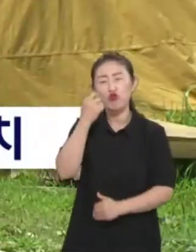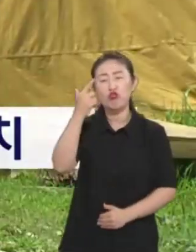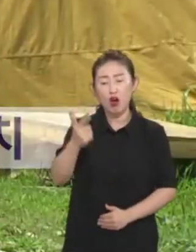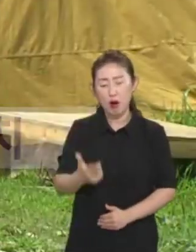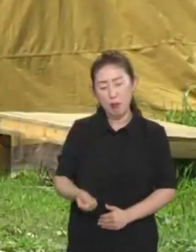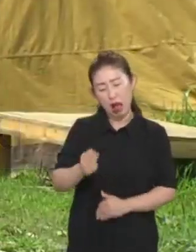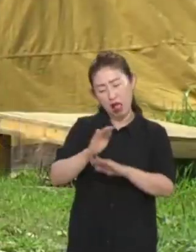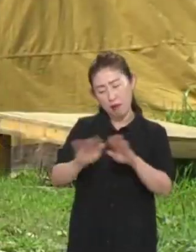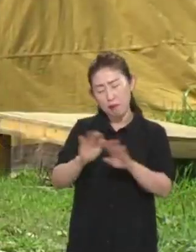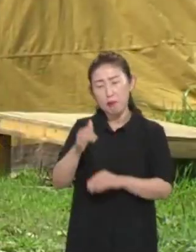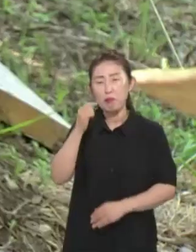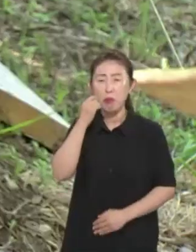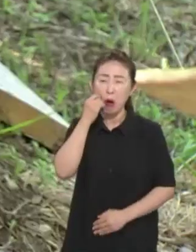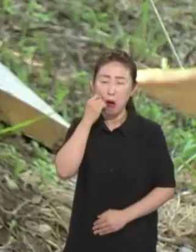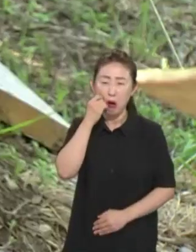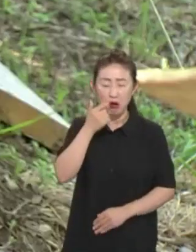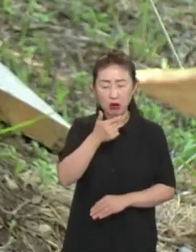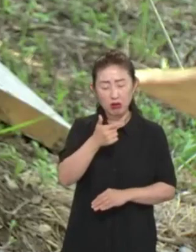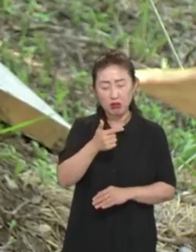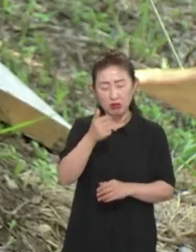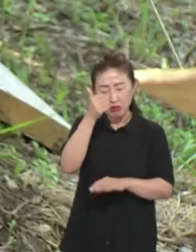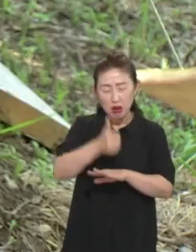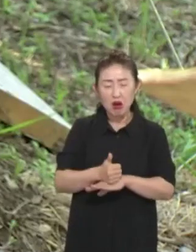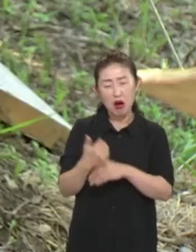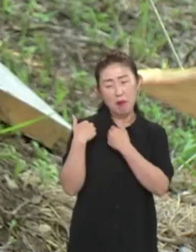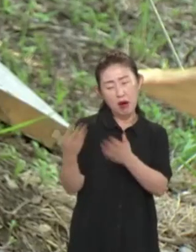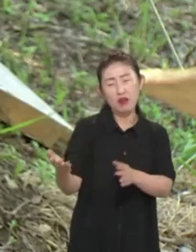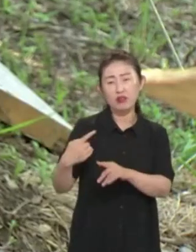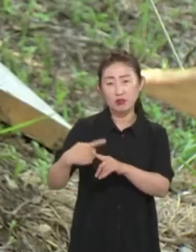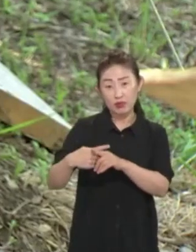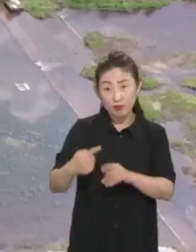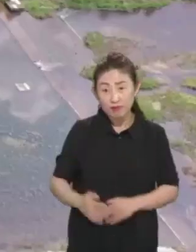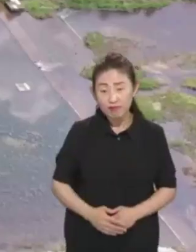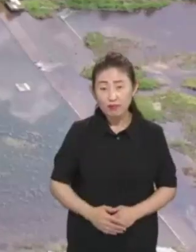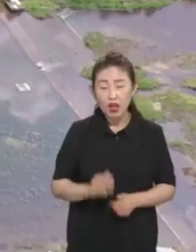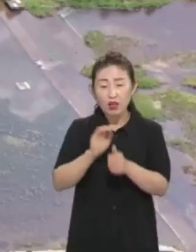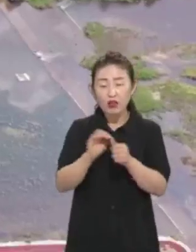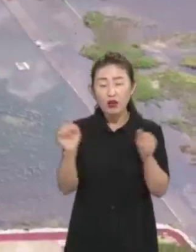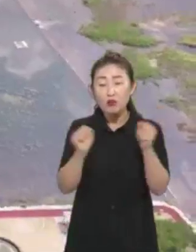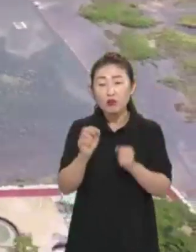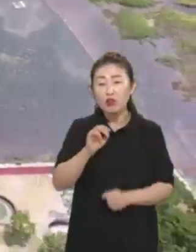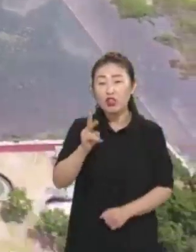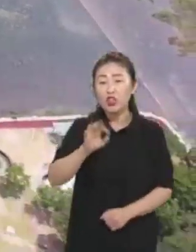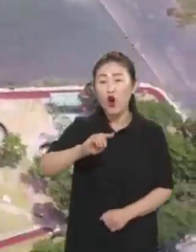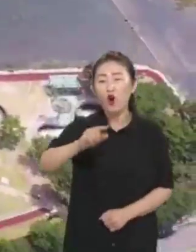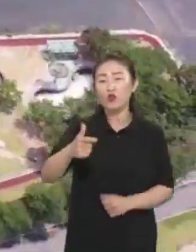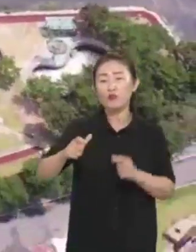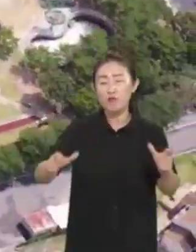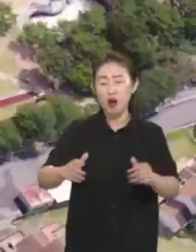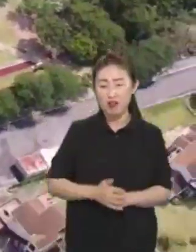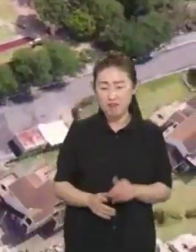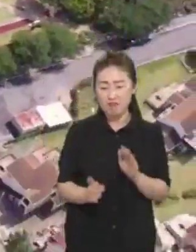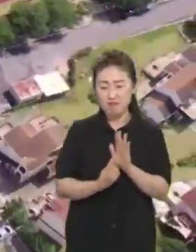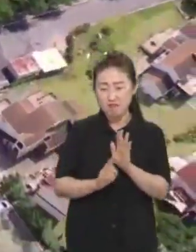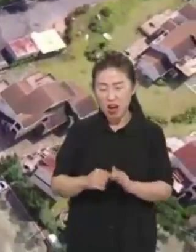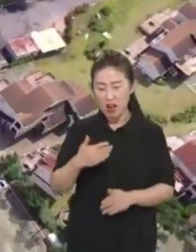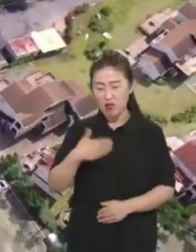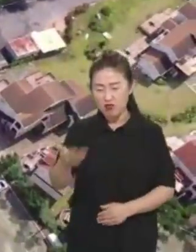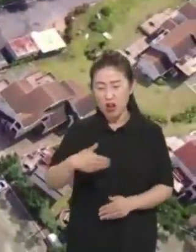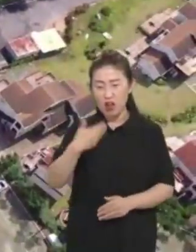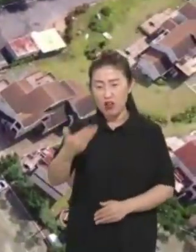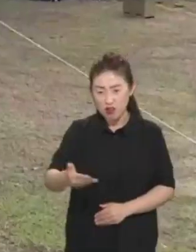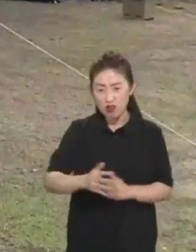처리가 어렵다는 이유로 사실상 방치하고 있는 겁니다. 반면 경북 영천에서는 반복된 계도 조치에도 알박기